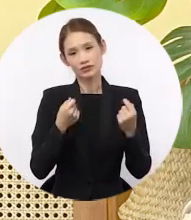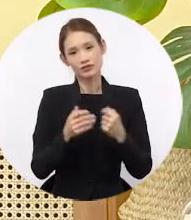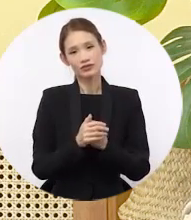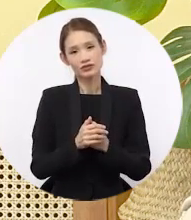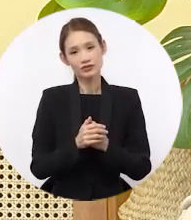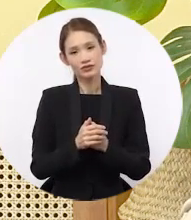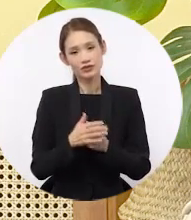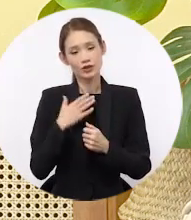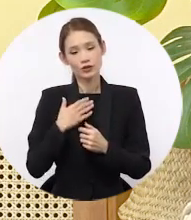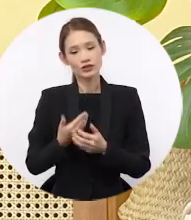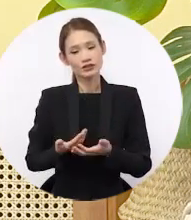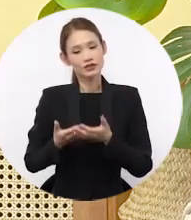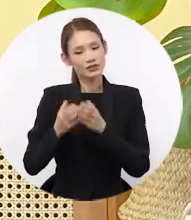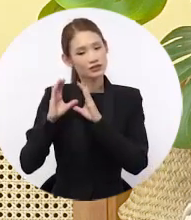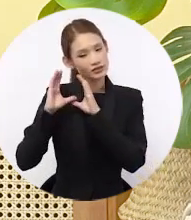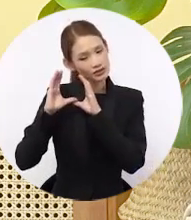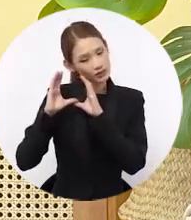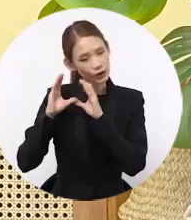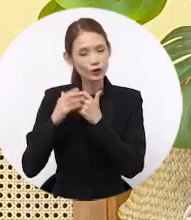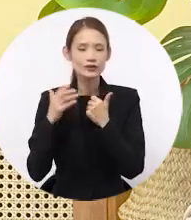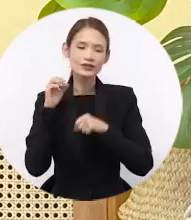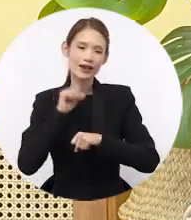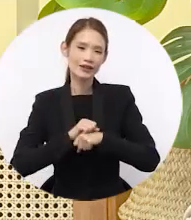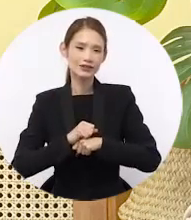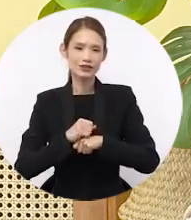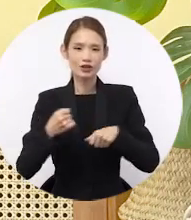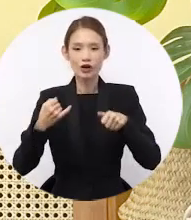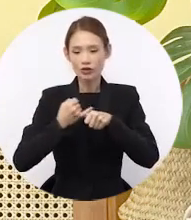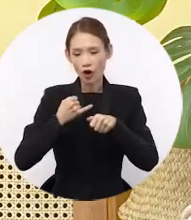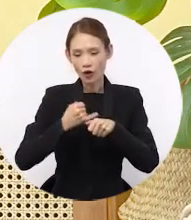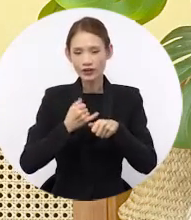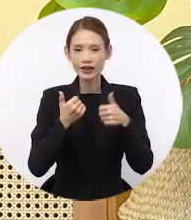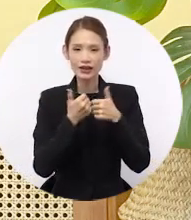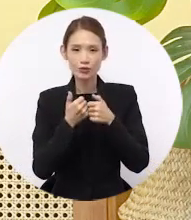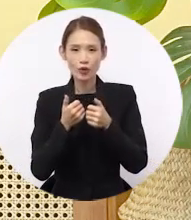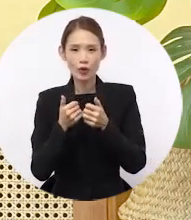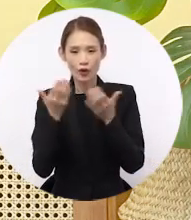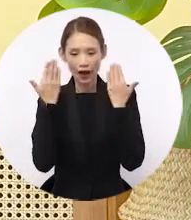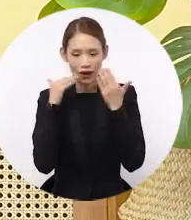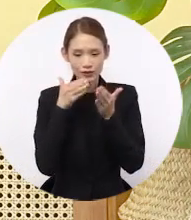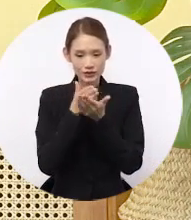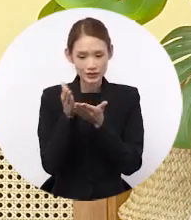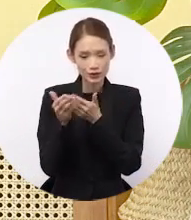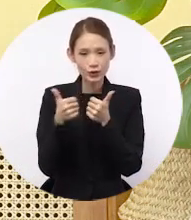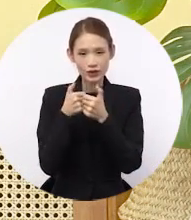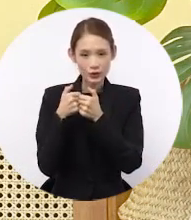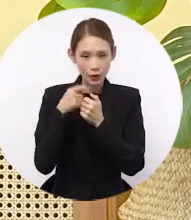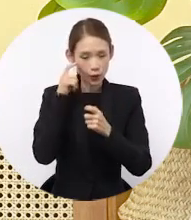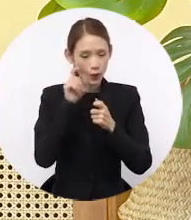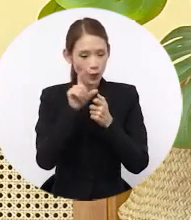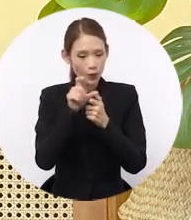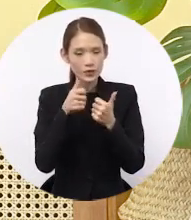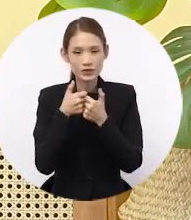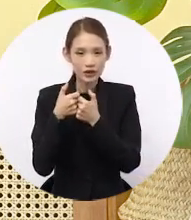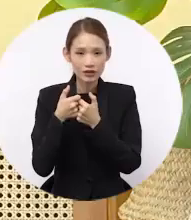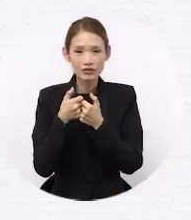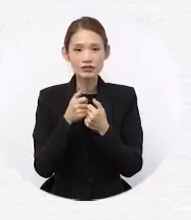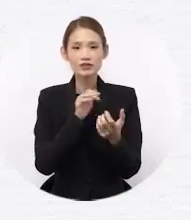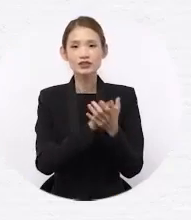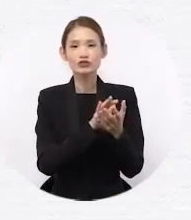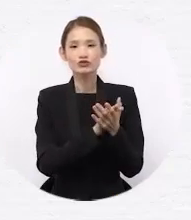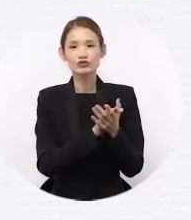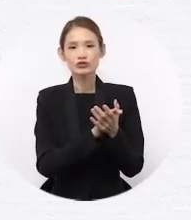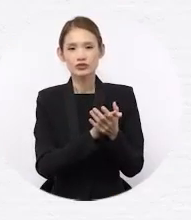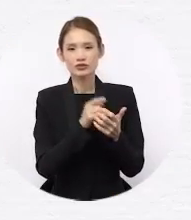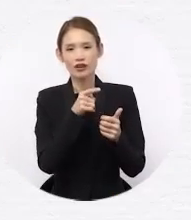이제 들어주는 걸 잘해요. 그래서 연애 상담도 좀 들어주고 진로 상담도 해주고 그러면서 이제 고민 상담도 해주고